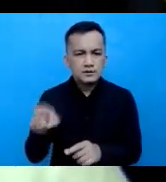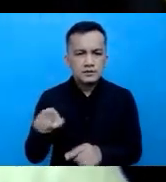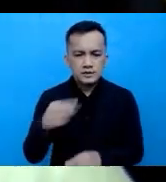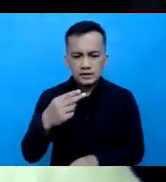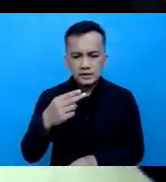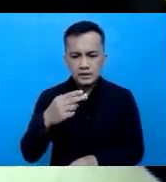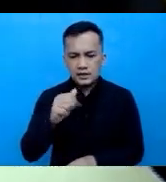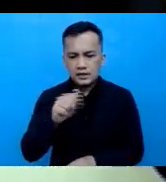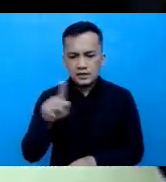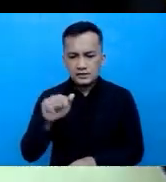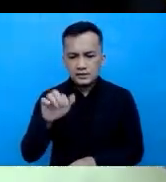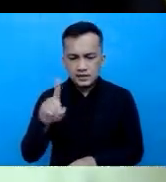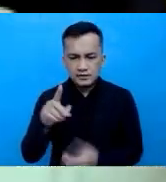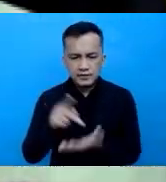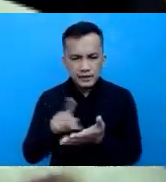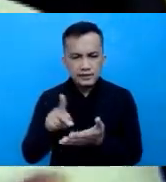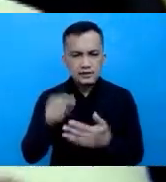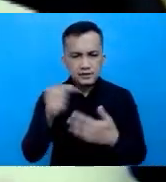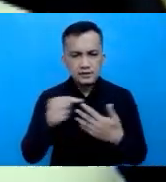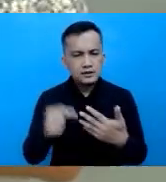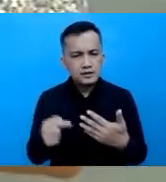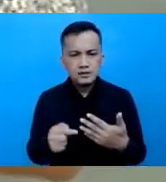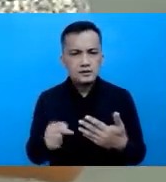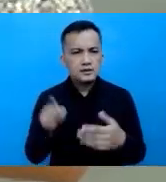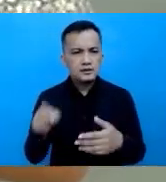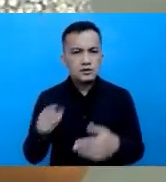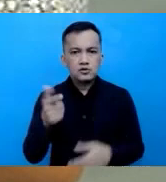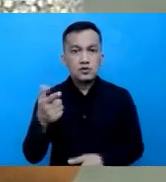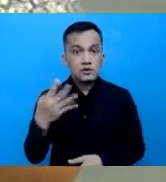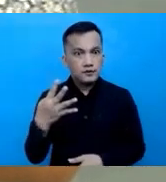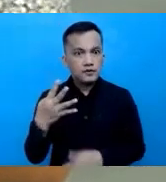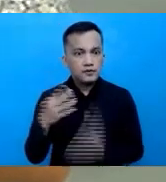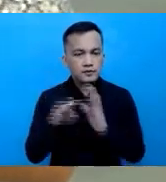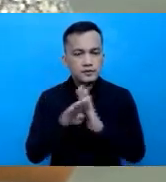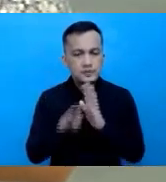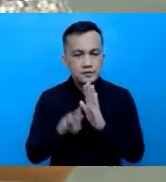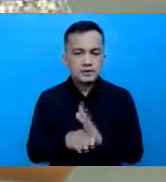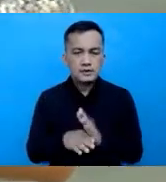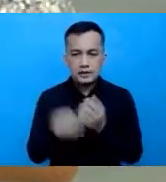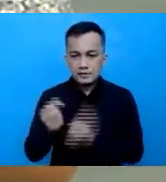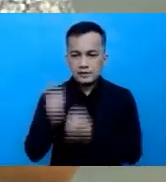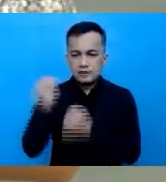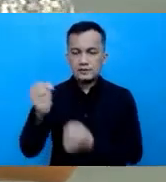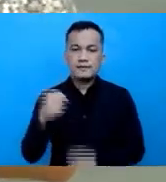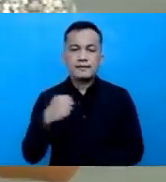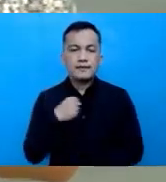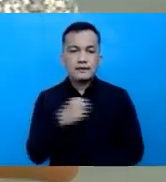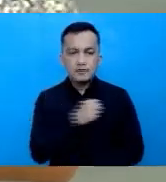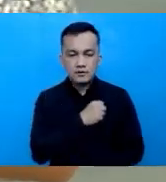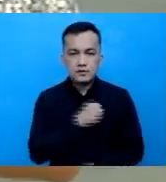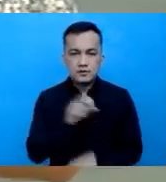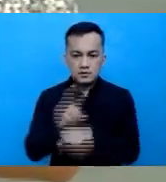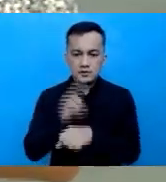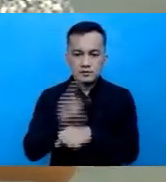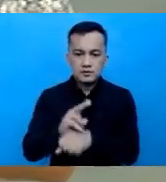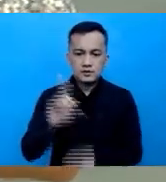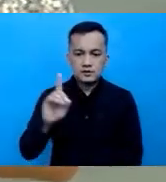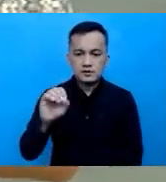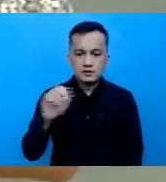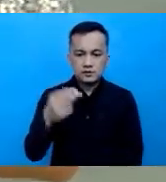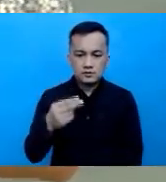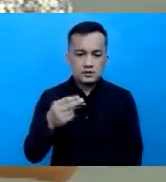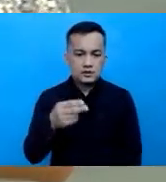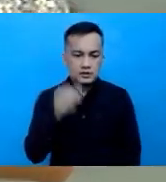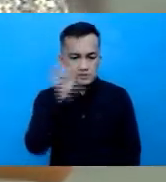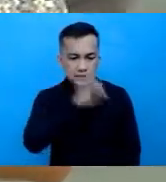etc. But that's 24 billion. Suwestiyon din ng mga senador, gamitin na ng DOH ang kanilang natitirang savings